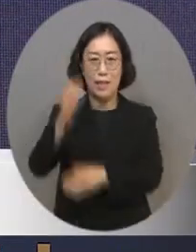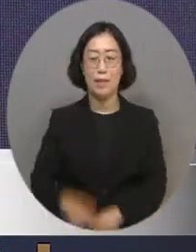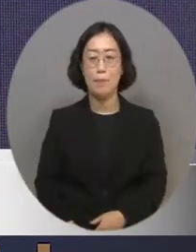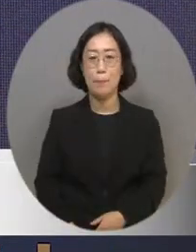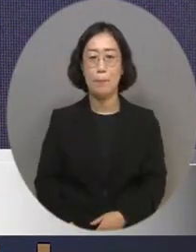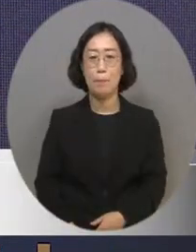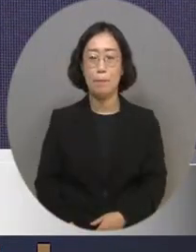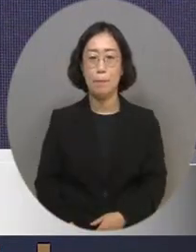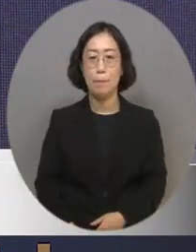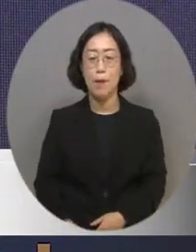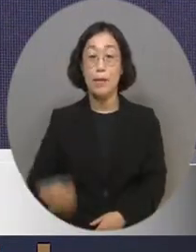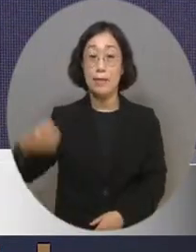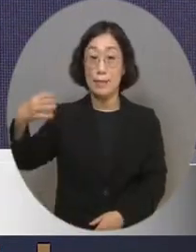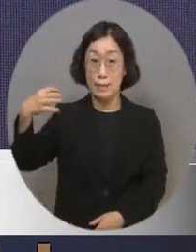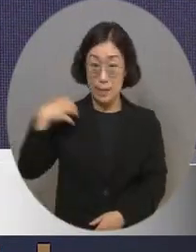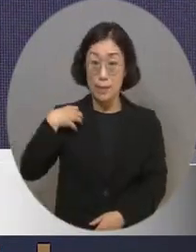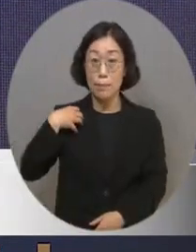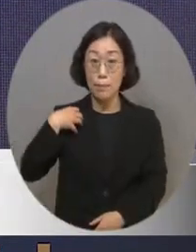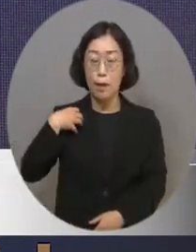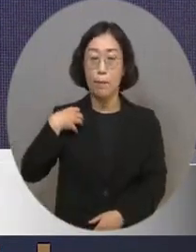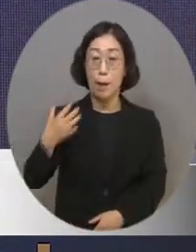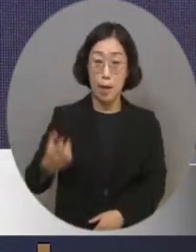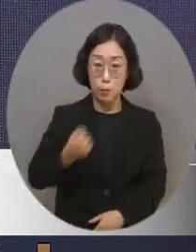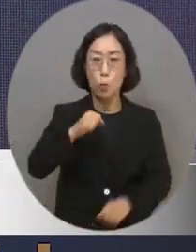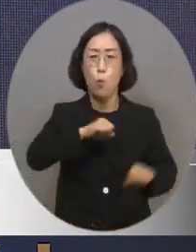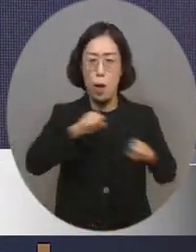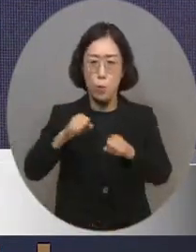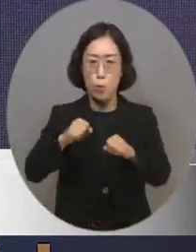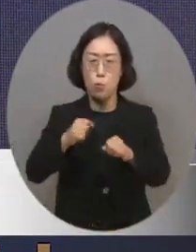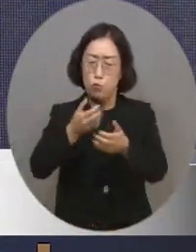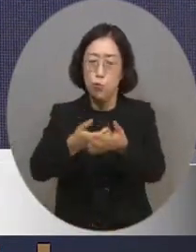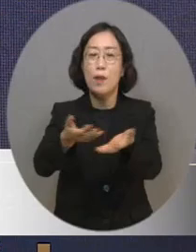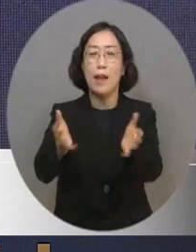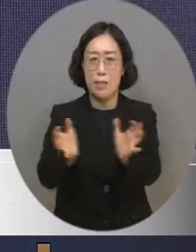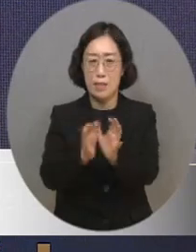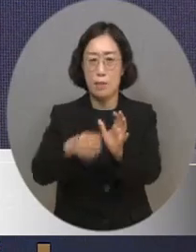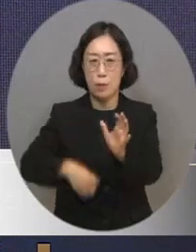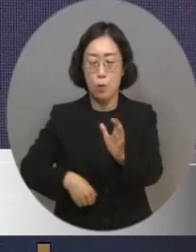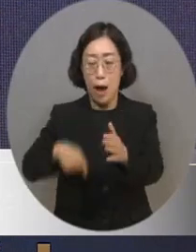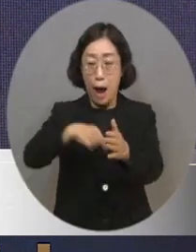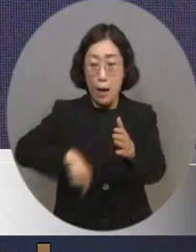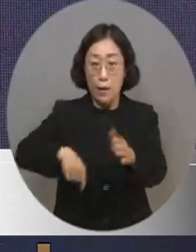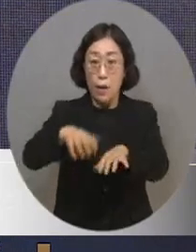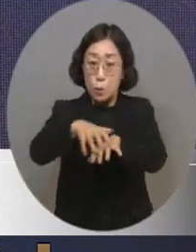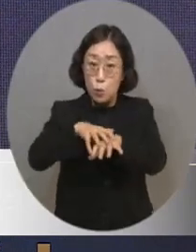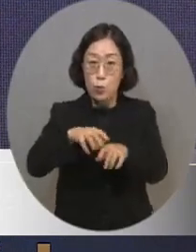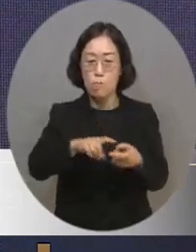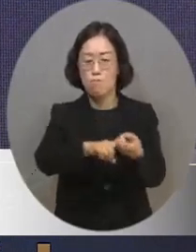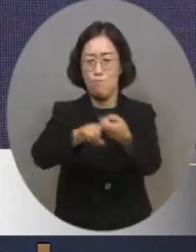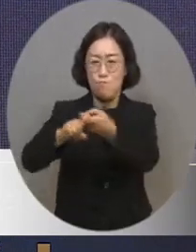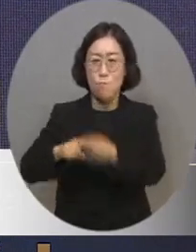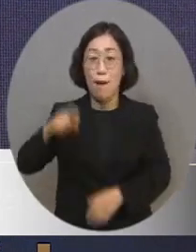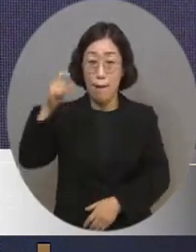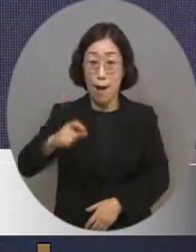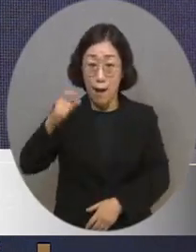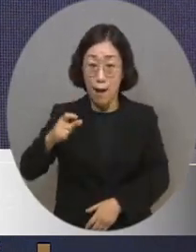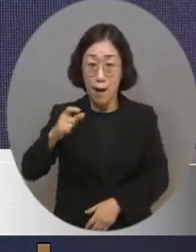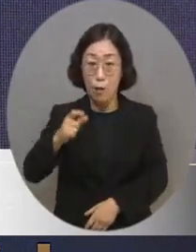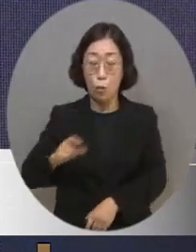우리는 책임감으로 활동하는 단체여야 합니다. 내부 조직의 결속력을